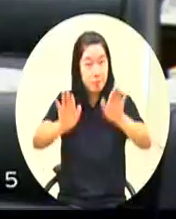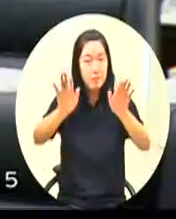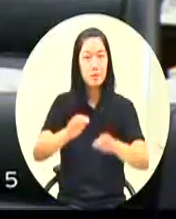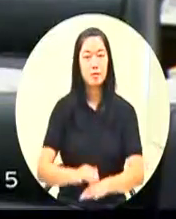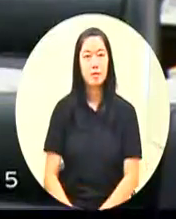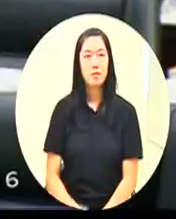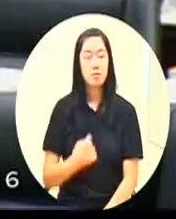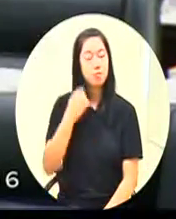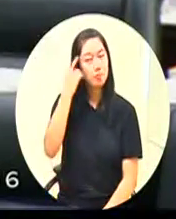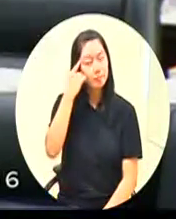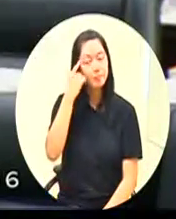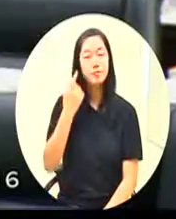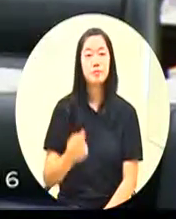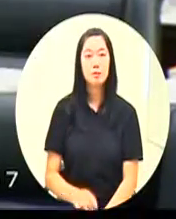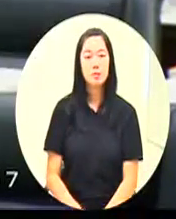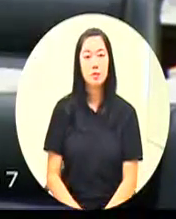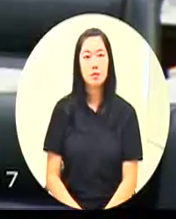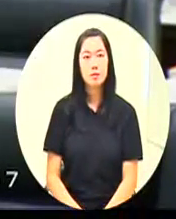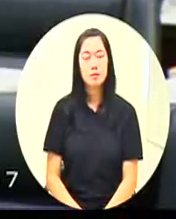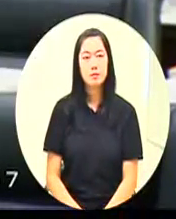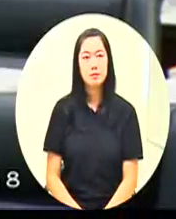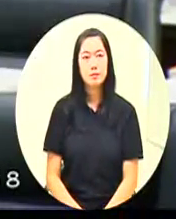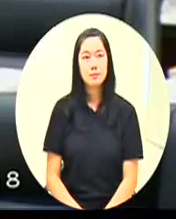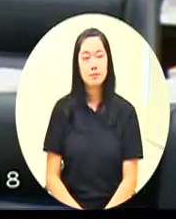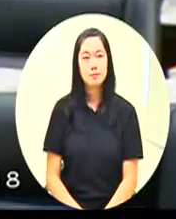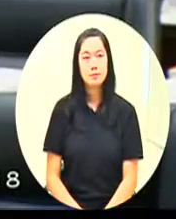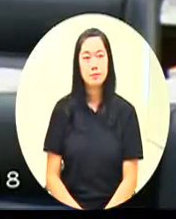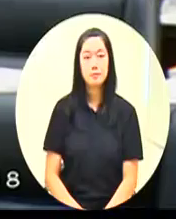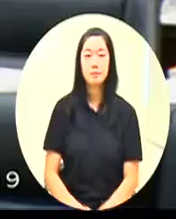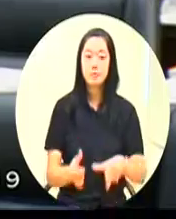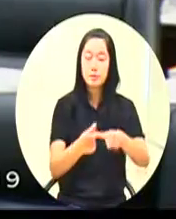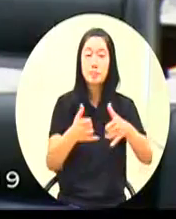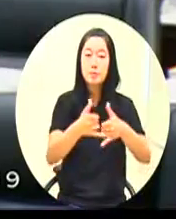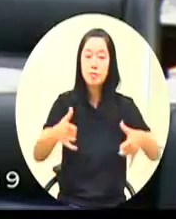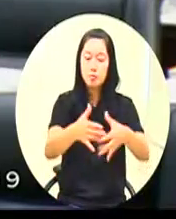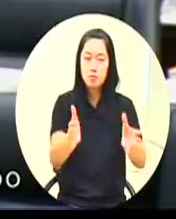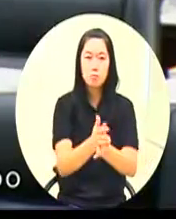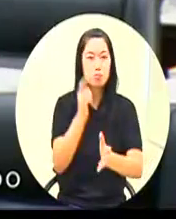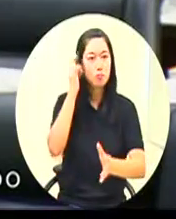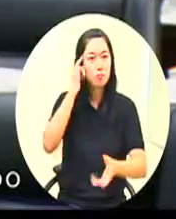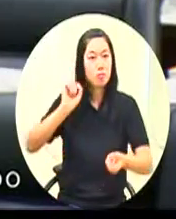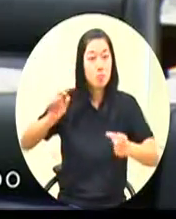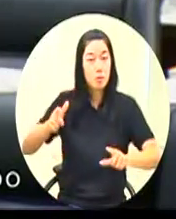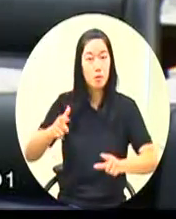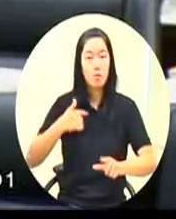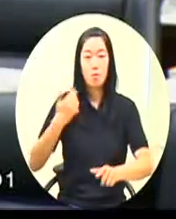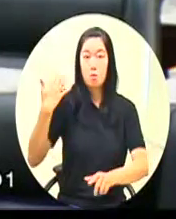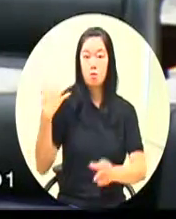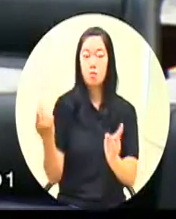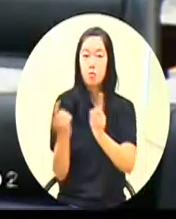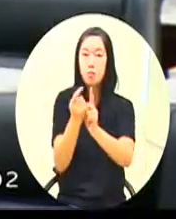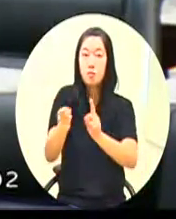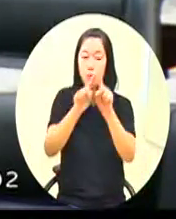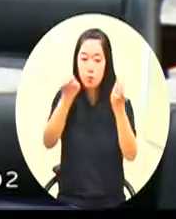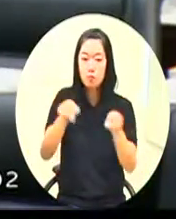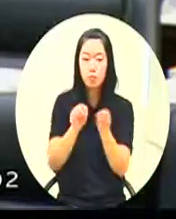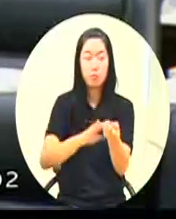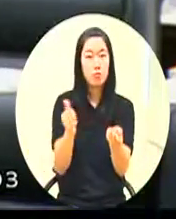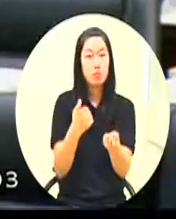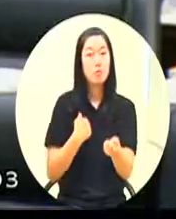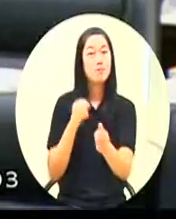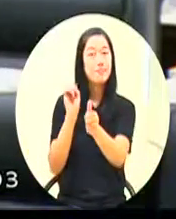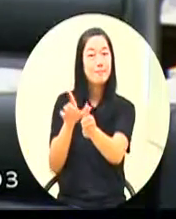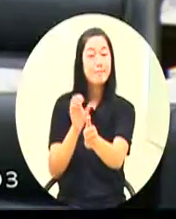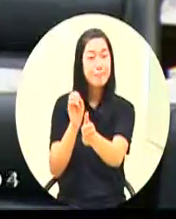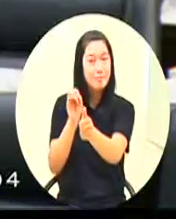贯的立场啊，我也觉得这样。那很多公民团体他觉得看法不一样嘛，我也曾经遇到张医师，我蛮爱笑笑跟他讲，我